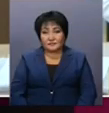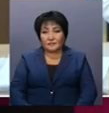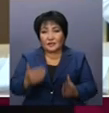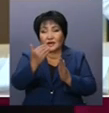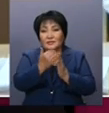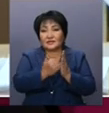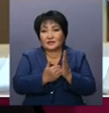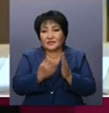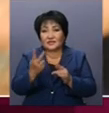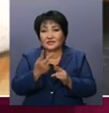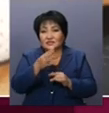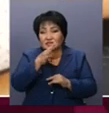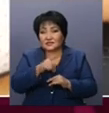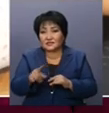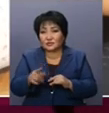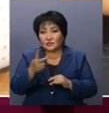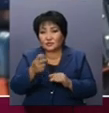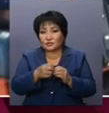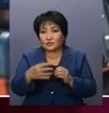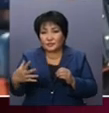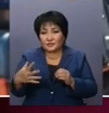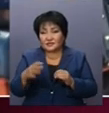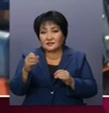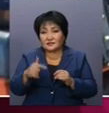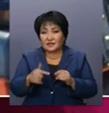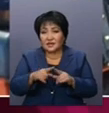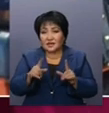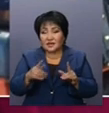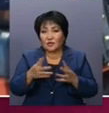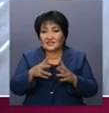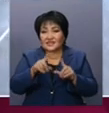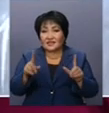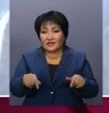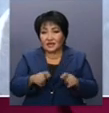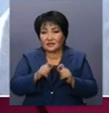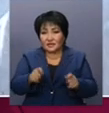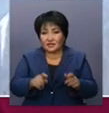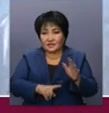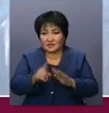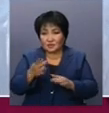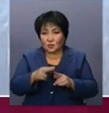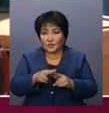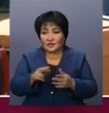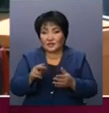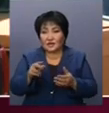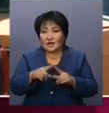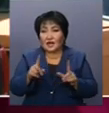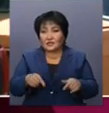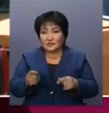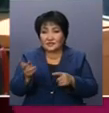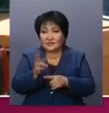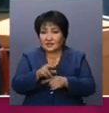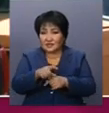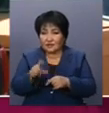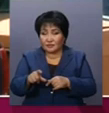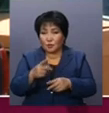Бағдарламаның екінші кезеңінде 315 мың теңге көлемінде сертификат беріле бастаған еді. Ол қағазбен келген адам отандық жаңа темір